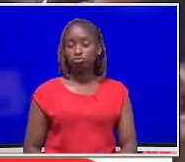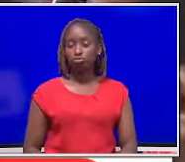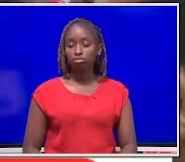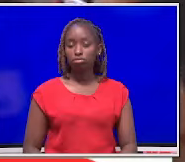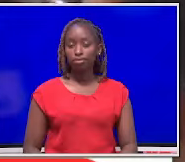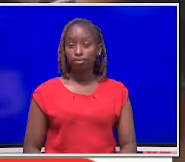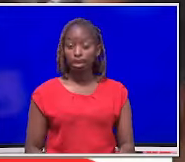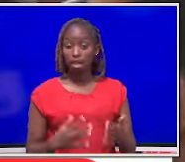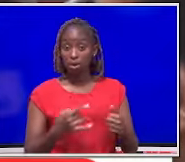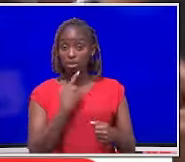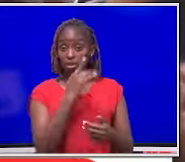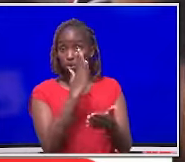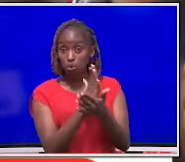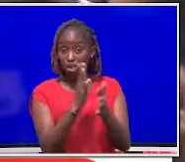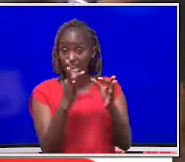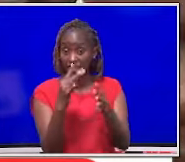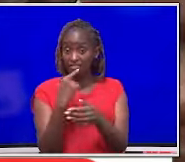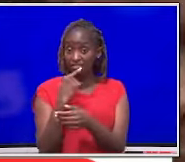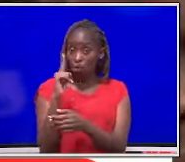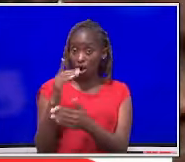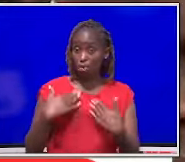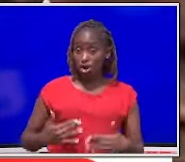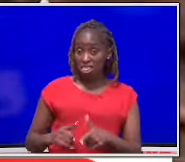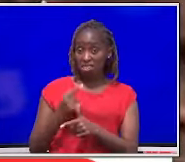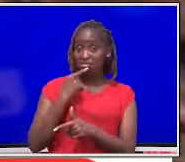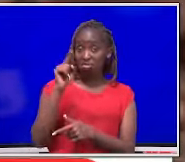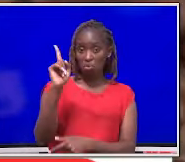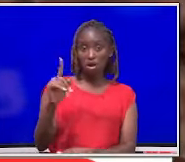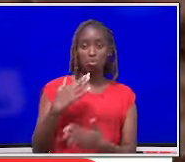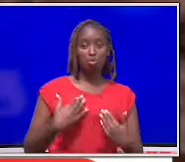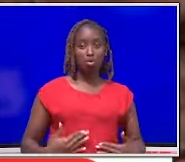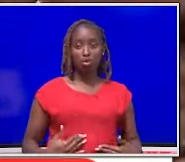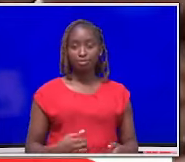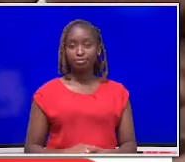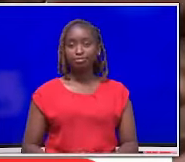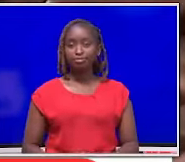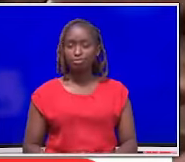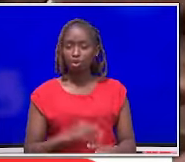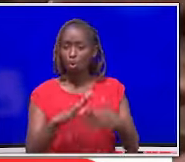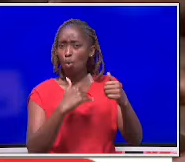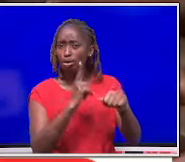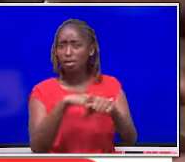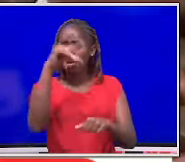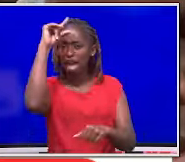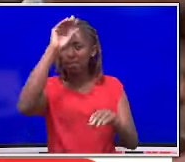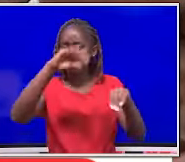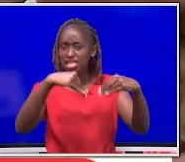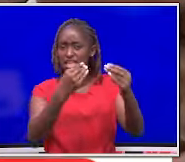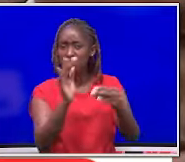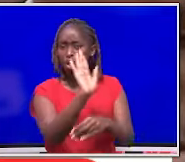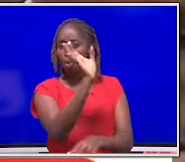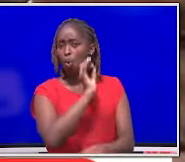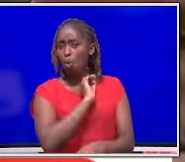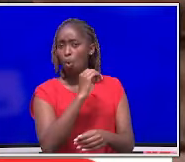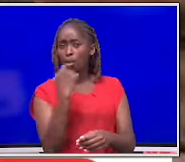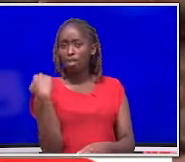Kwa hivyo muonge ukweli, kama ni mwili moja sema ni moja. Wakati wote serikali inatoa statistics zao haisemangi ukweli. Ndio